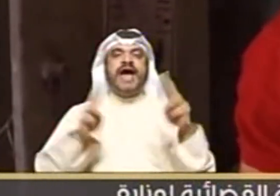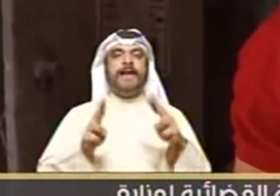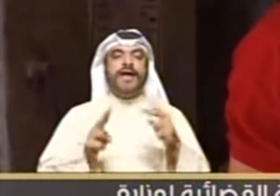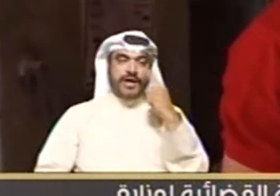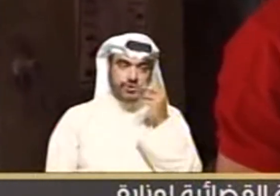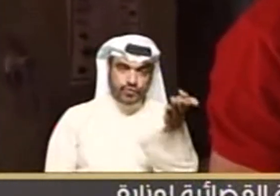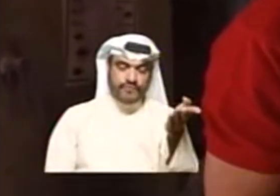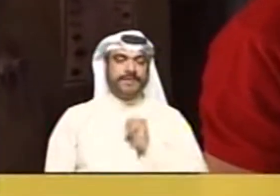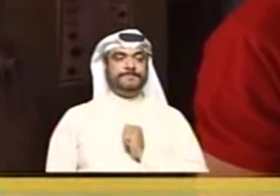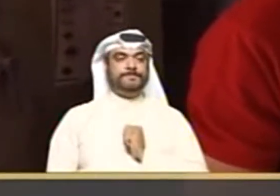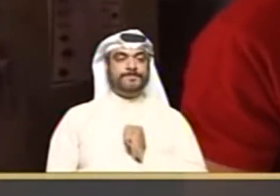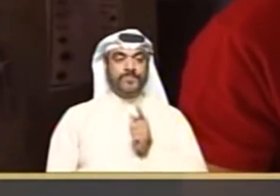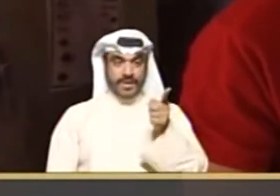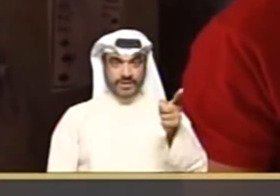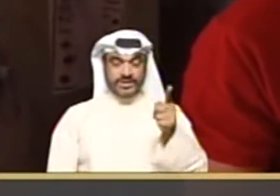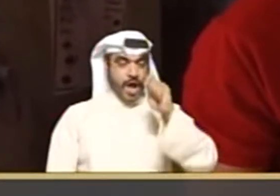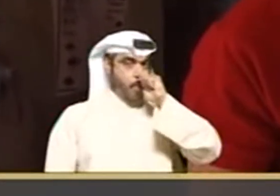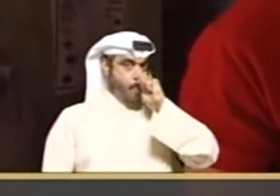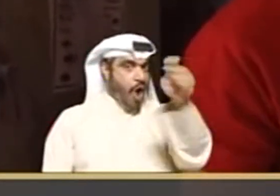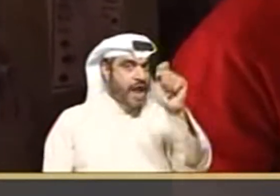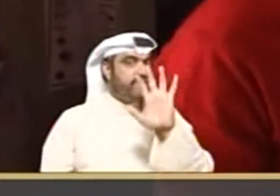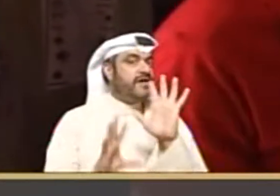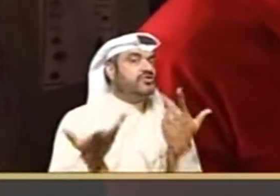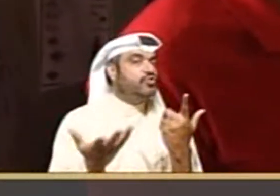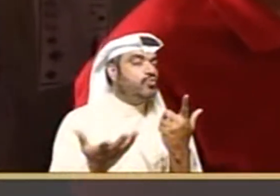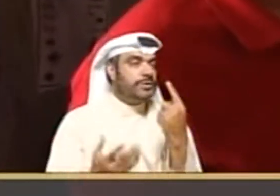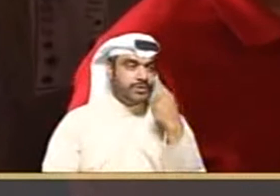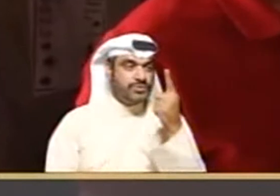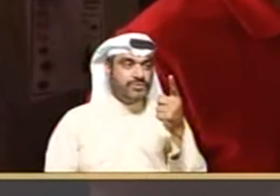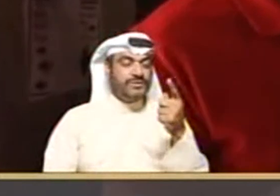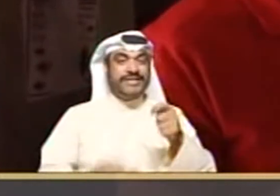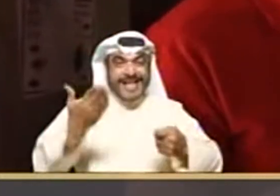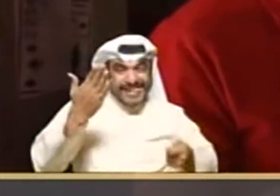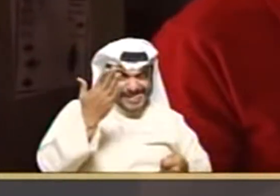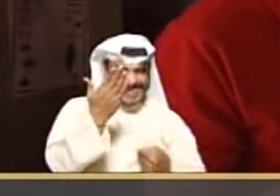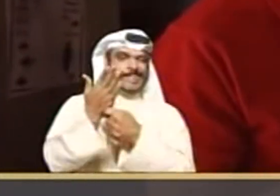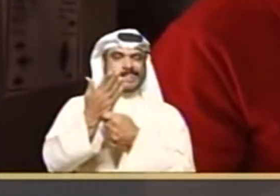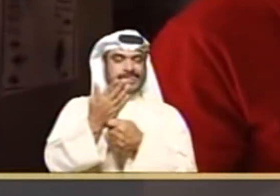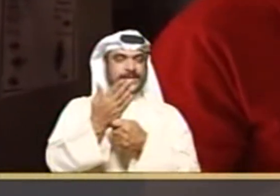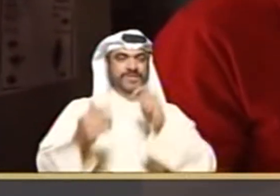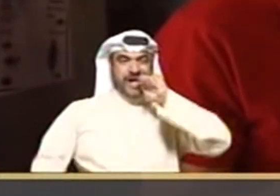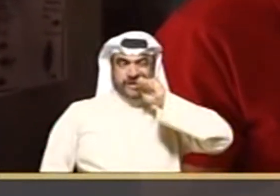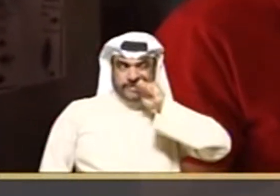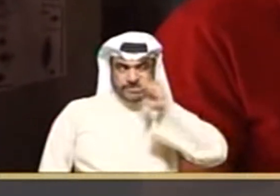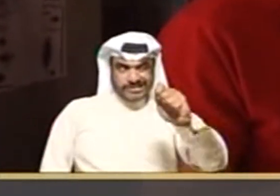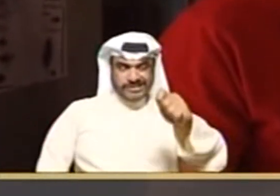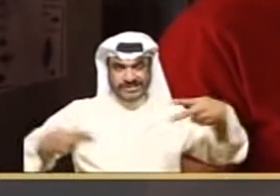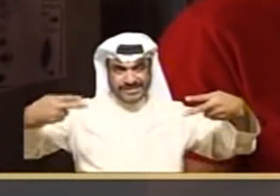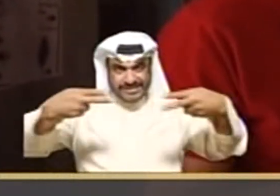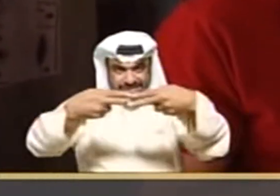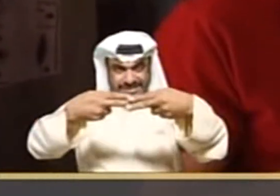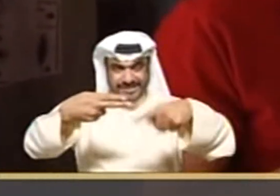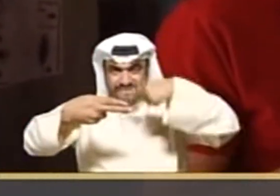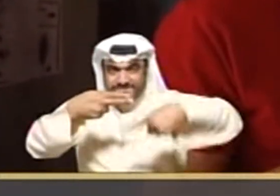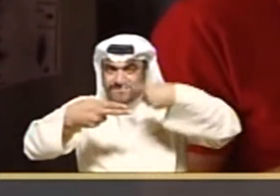الكهرباء. طبعا المخالفة هي عبارة عن توصيل دايركت اللي هو الفيزات مالت